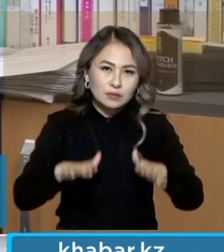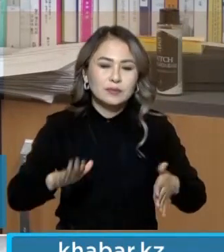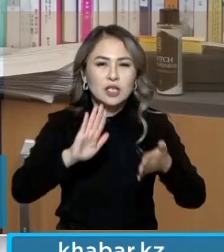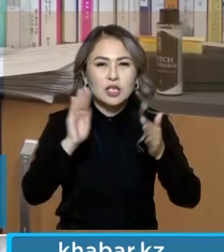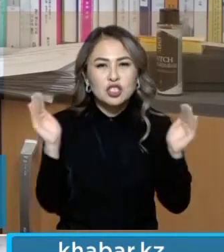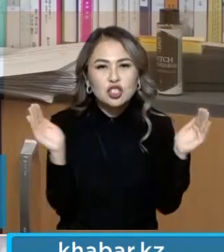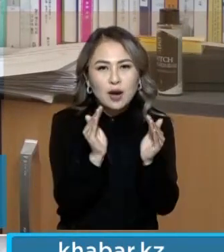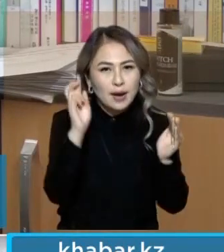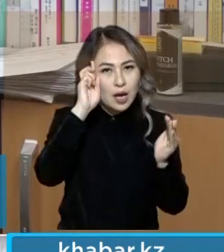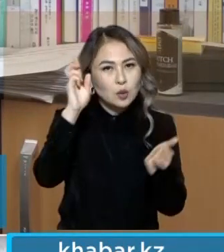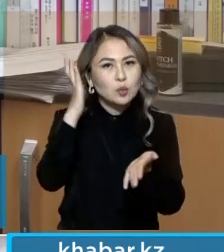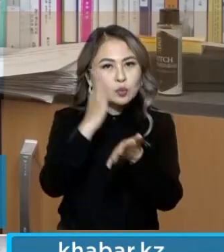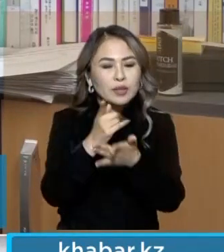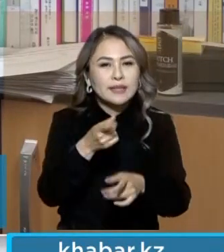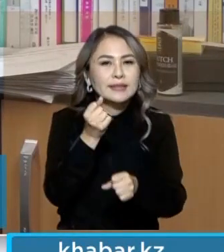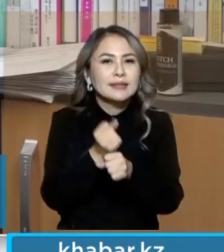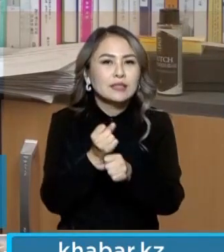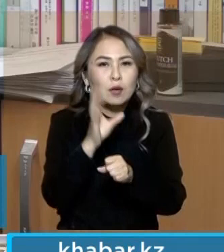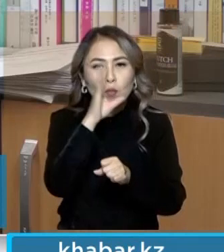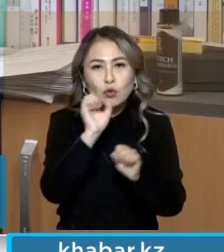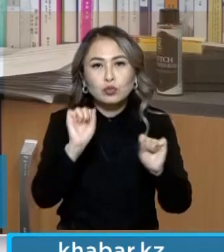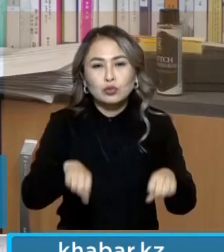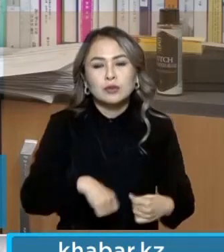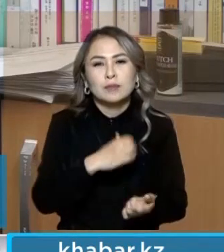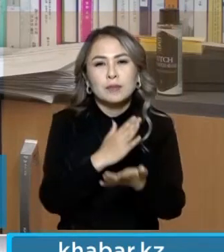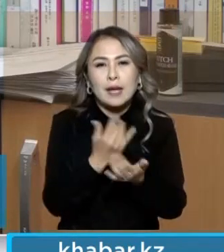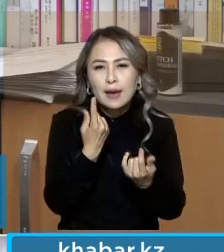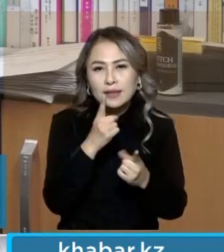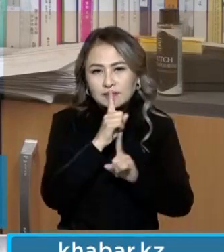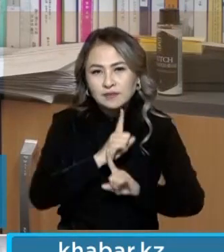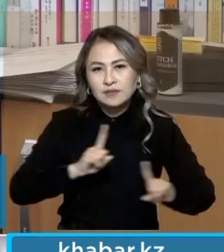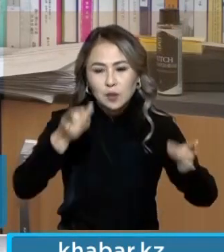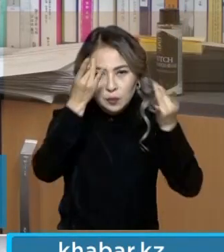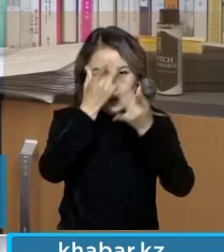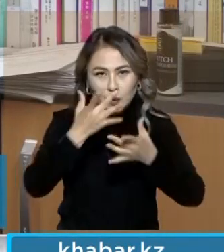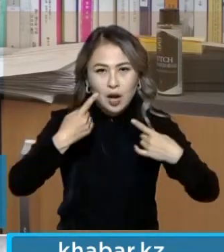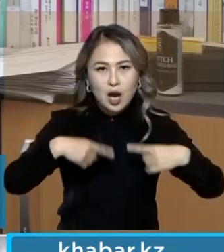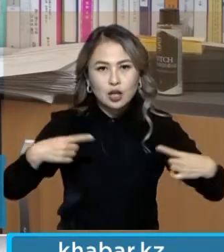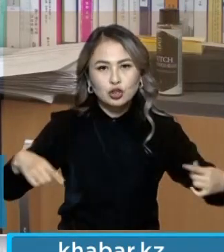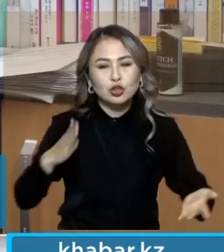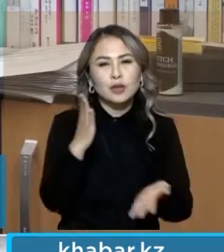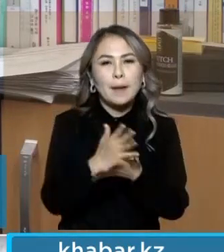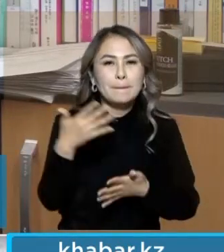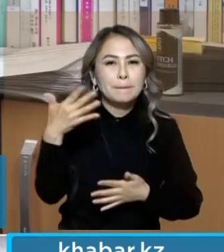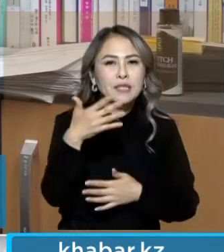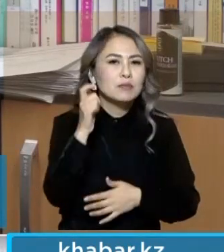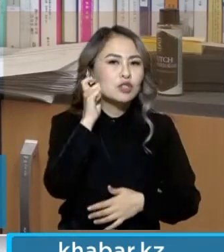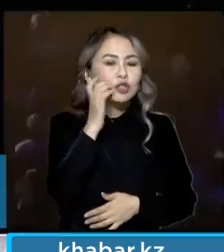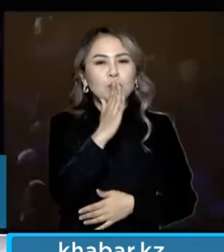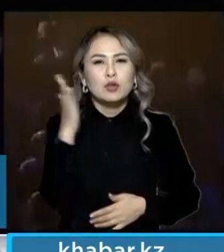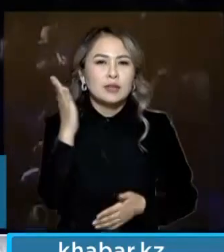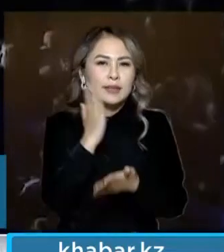шағын ғана елде бар. Бұл контент жасауға мүмкіндік беретін ерекшелік. Тағы бір ерекшелігі бұл мәдениеттің әртүрлілігі. Ол 5000 жыл бұрын пайда